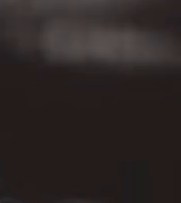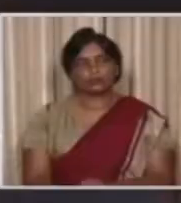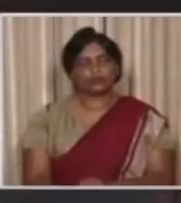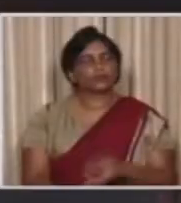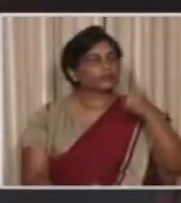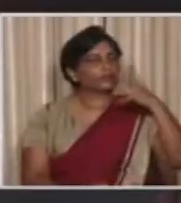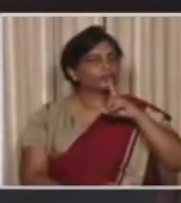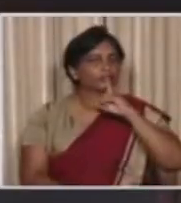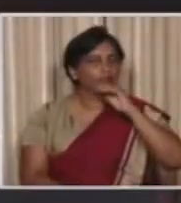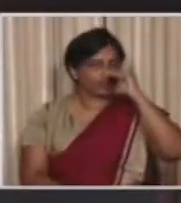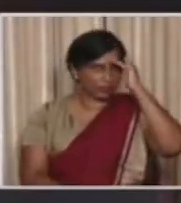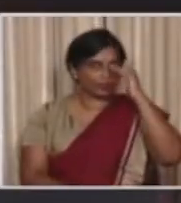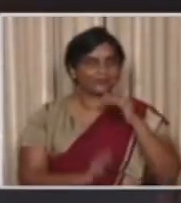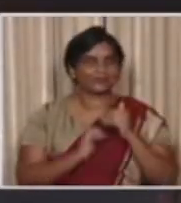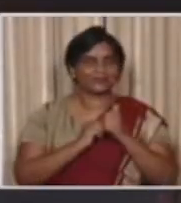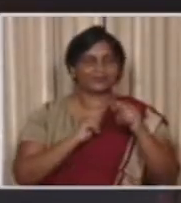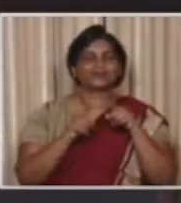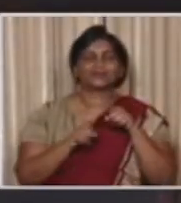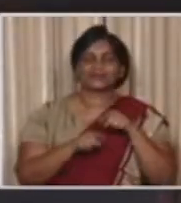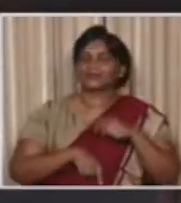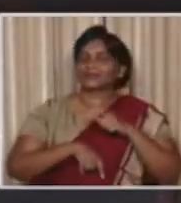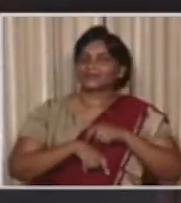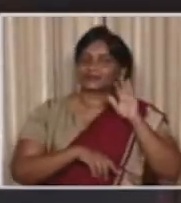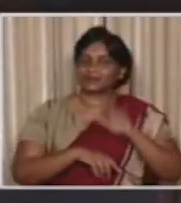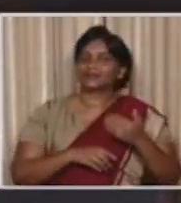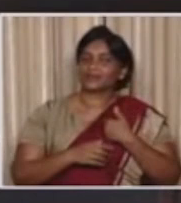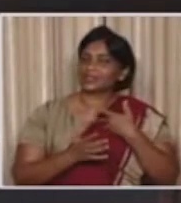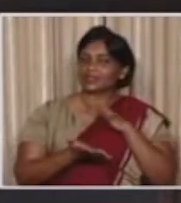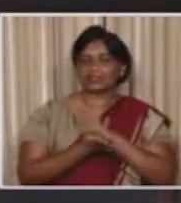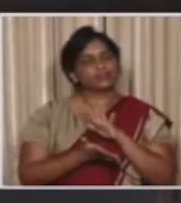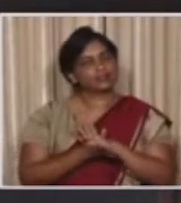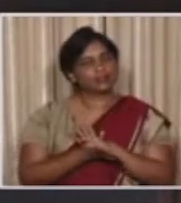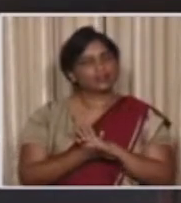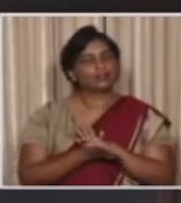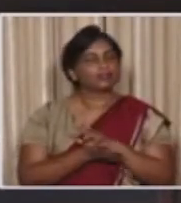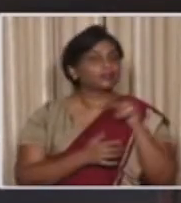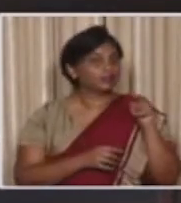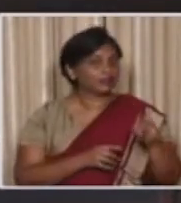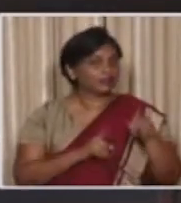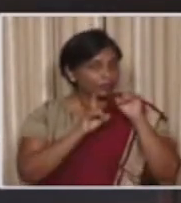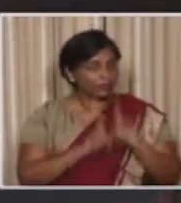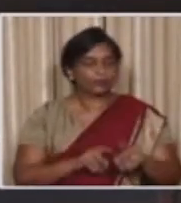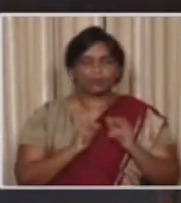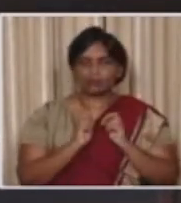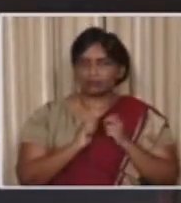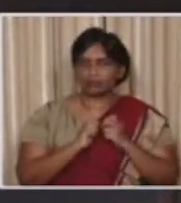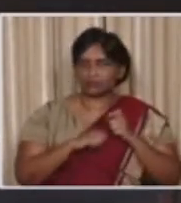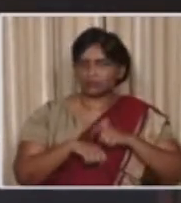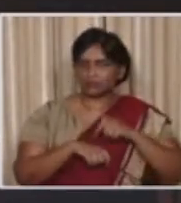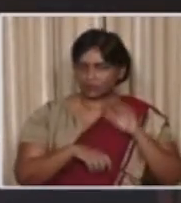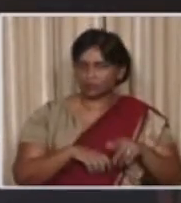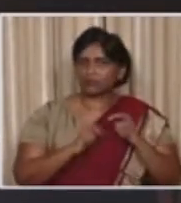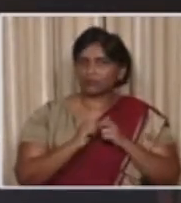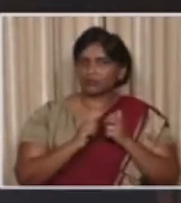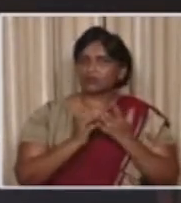ගරු නියෝජ්‍ය කථානායකතුමනි, මේ අවස්ථාවේදී අපි සතුටු වෙනවා මේ මෙවැනි අර්බුදකාරී අවස්ථාවක මේ